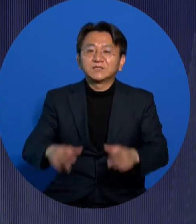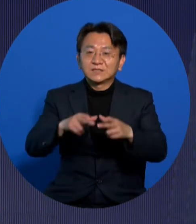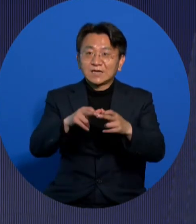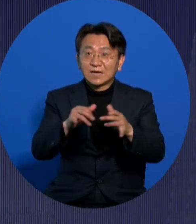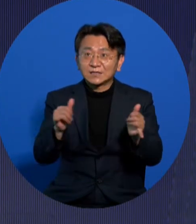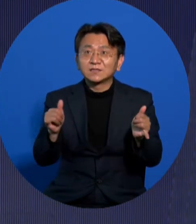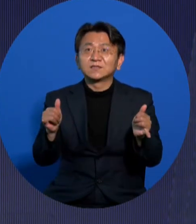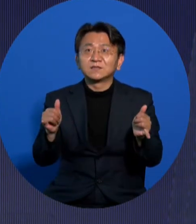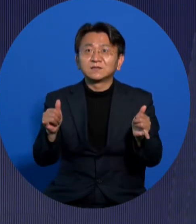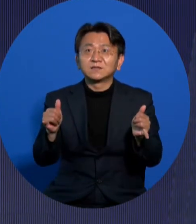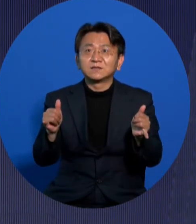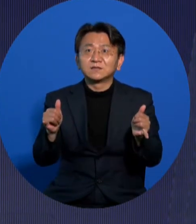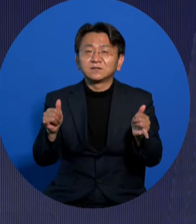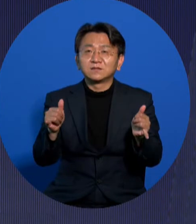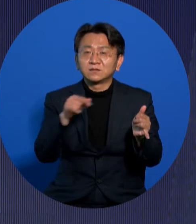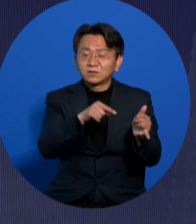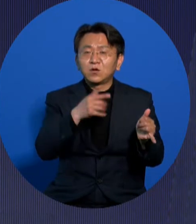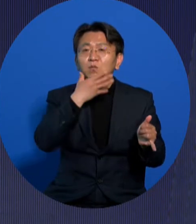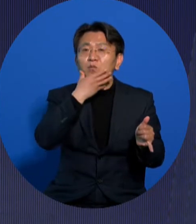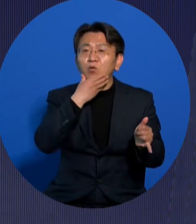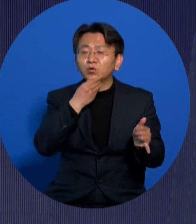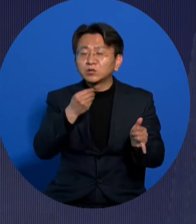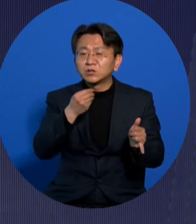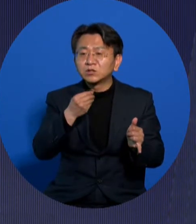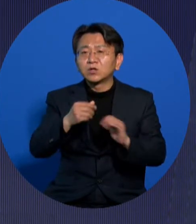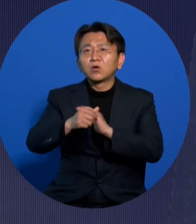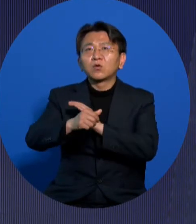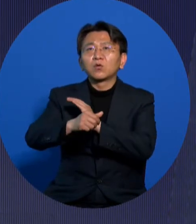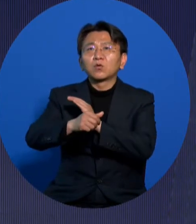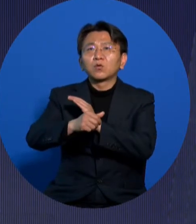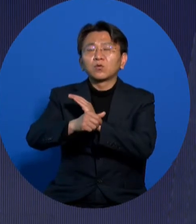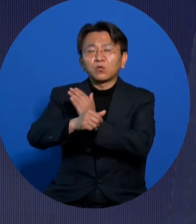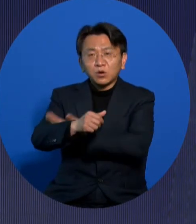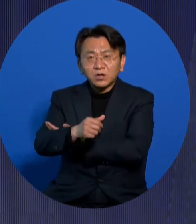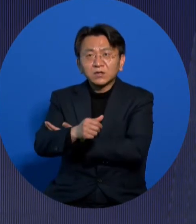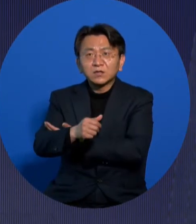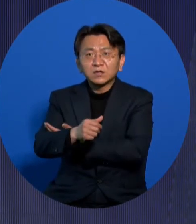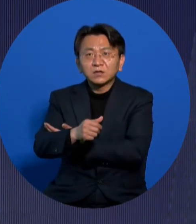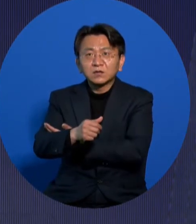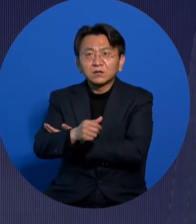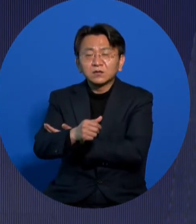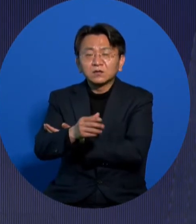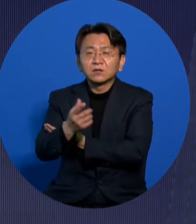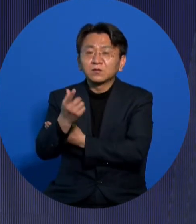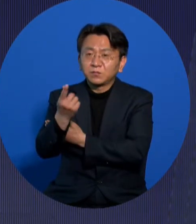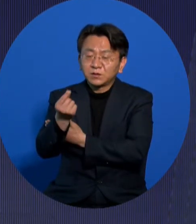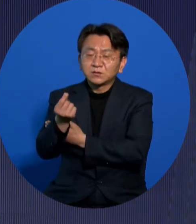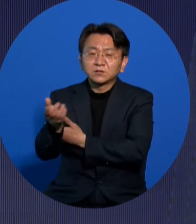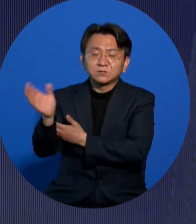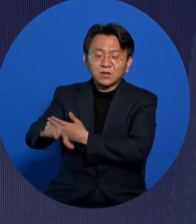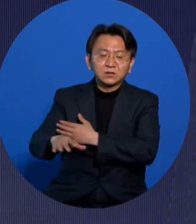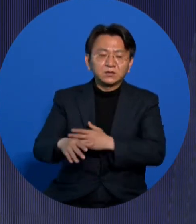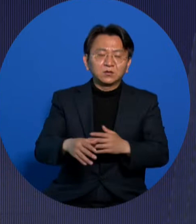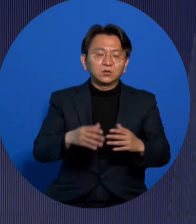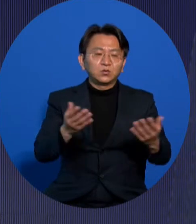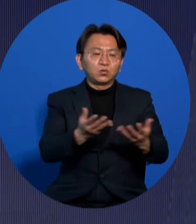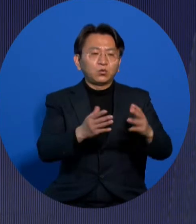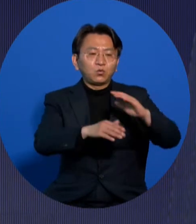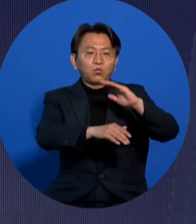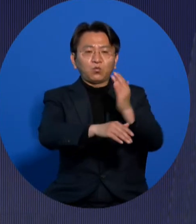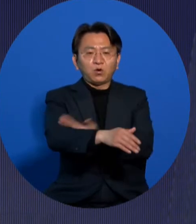장애인은 복지에 대한 권리는 인정한 시민일 수 있어도 노동권이 있는 시민으로